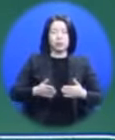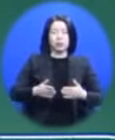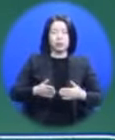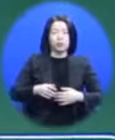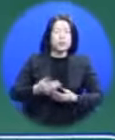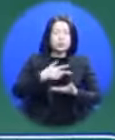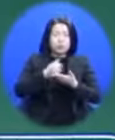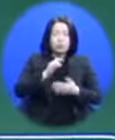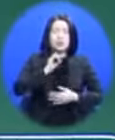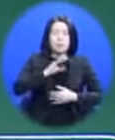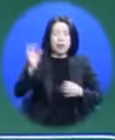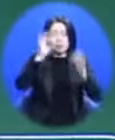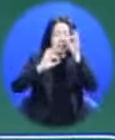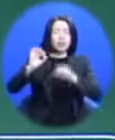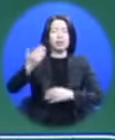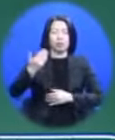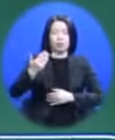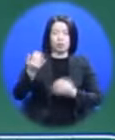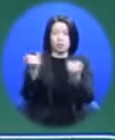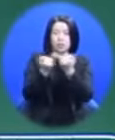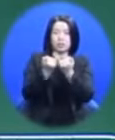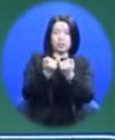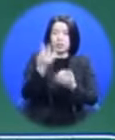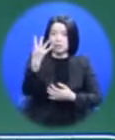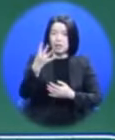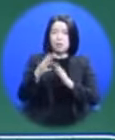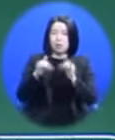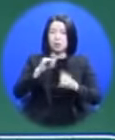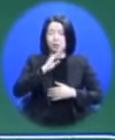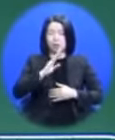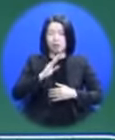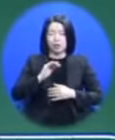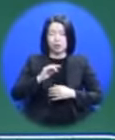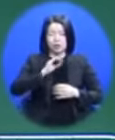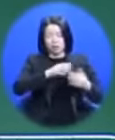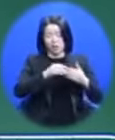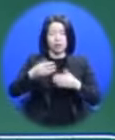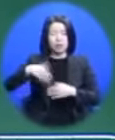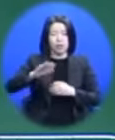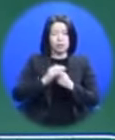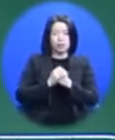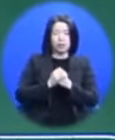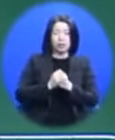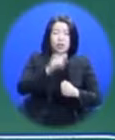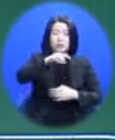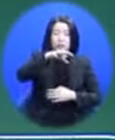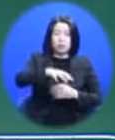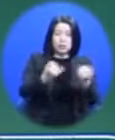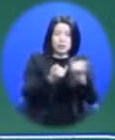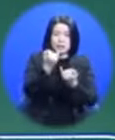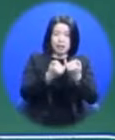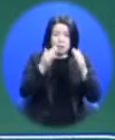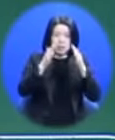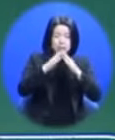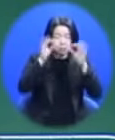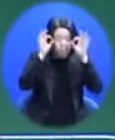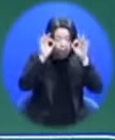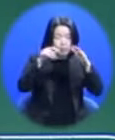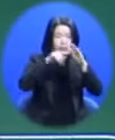되더라고요. 여자 4명만 제가 데리고 가야 되니까 현지인 자매 집을 방문했다가 다른